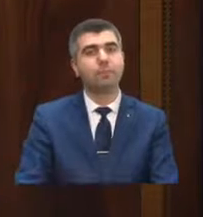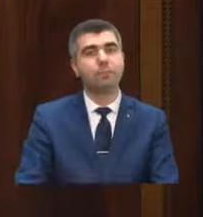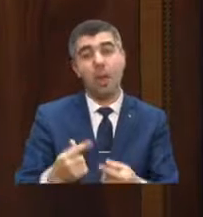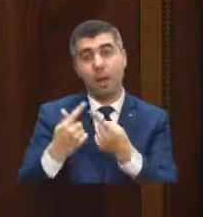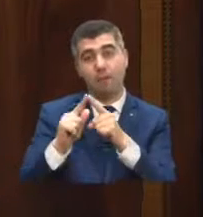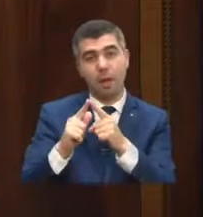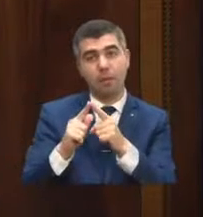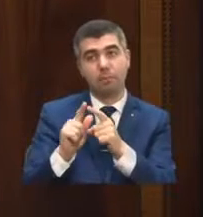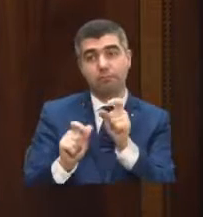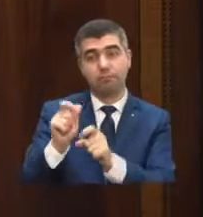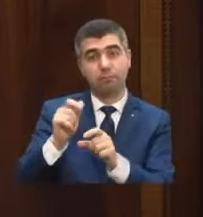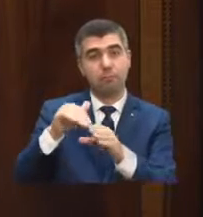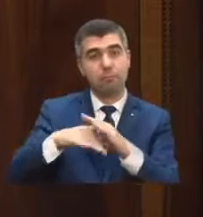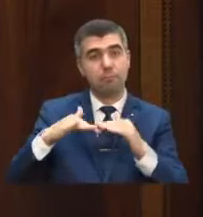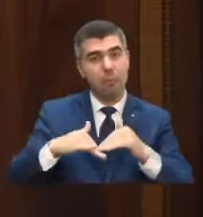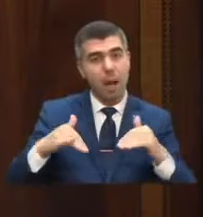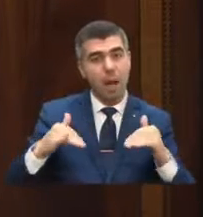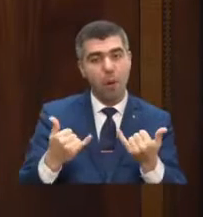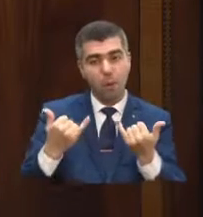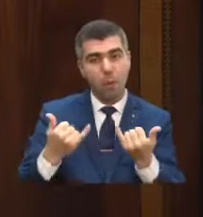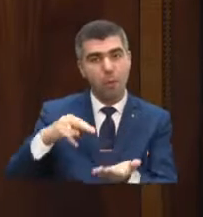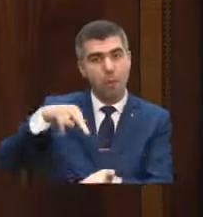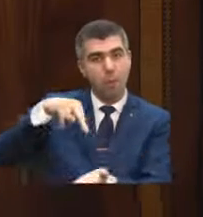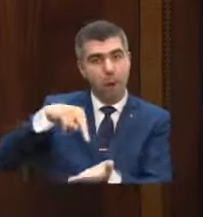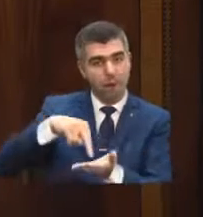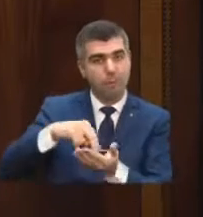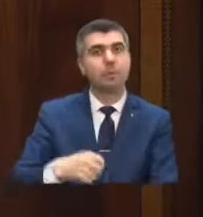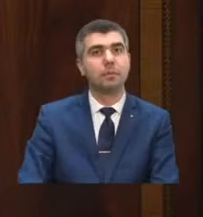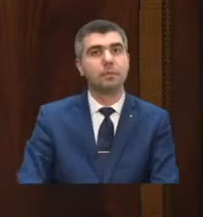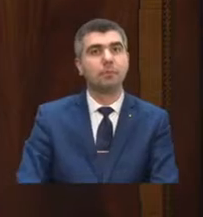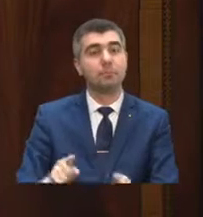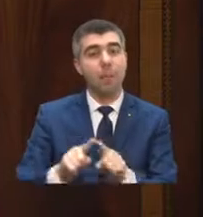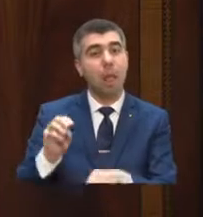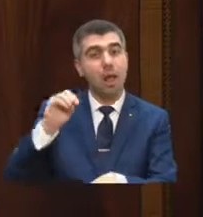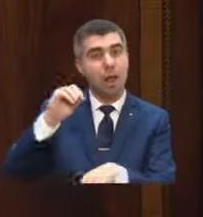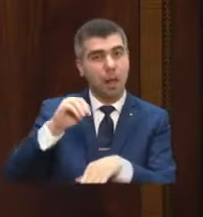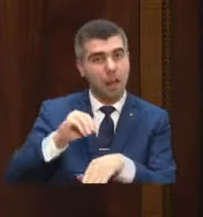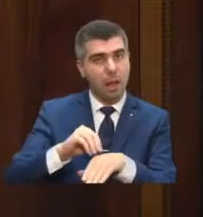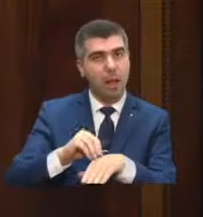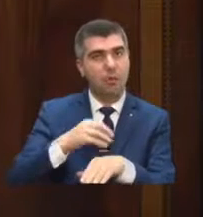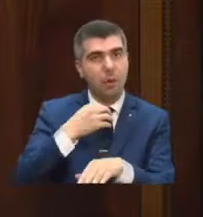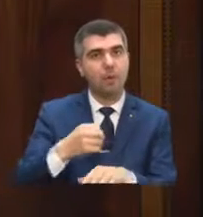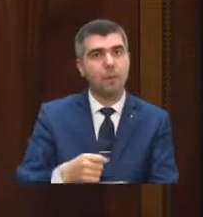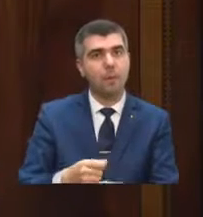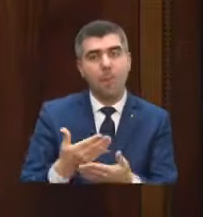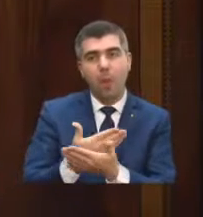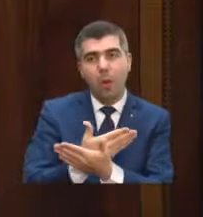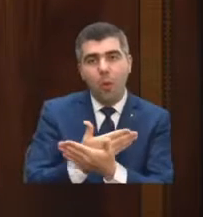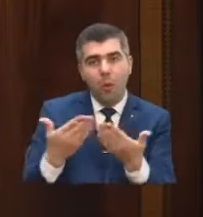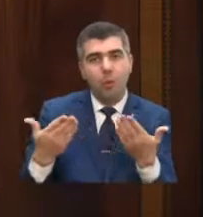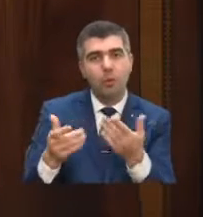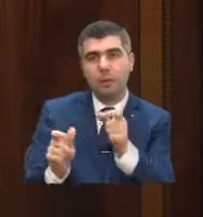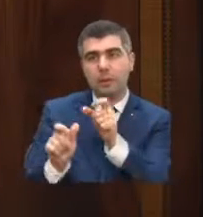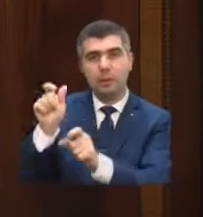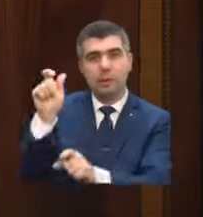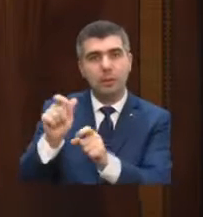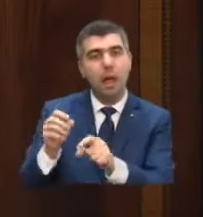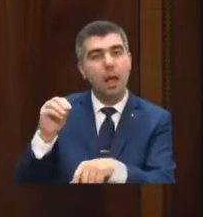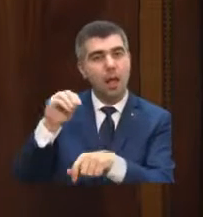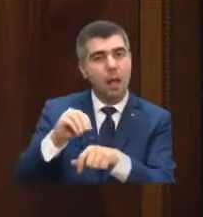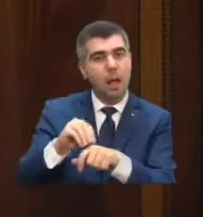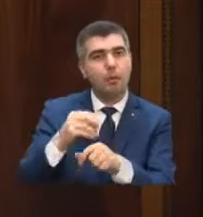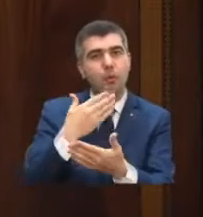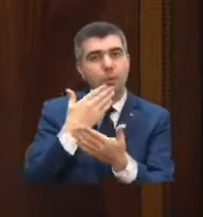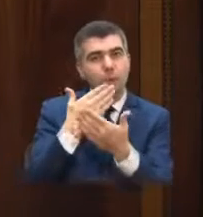ومن خلال هذا المنبر الموقر سنؤكد مرة أخرى وسنطمئن جميعا مرة أخرى، وأشكر